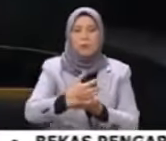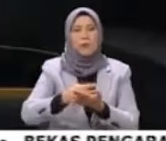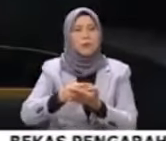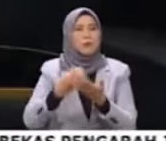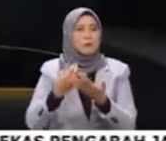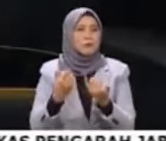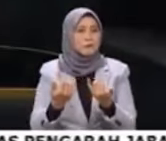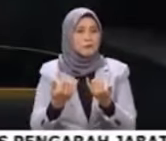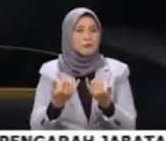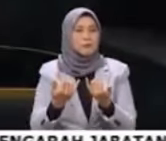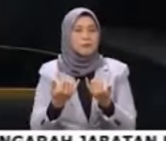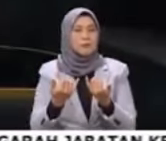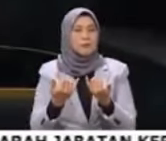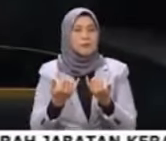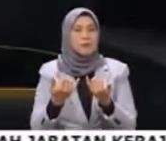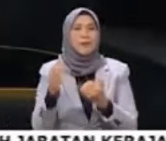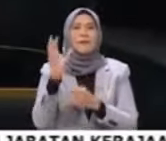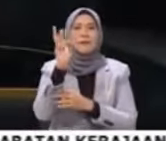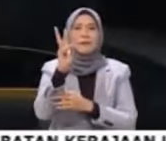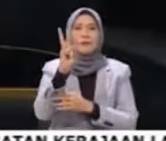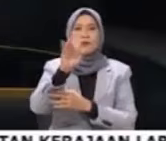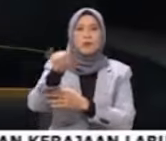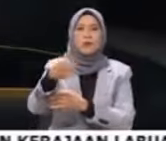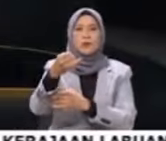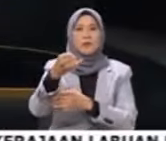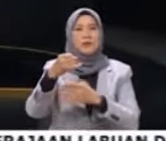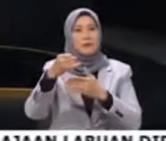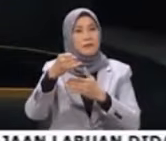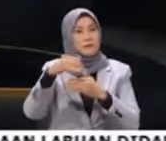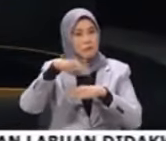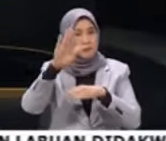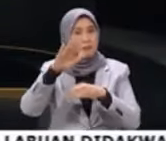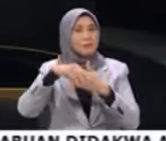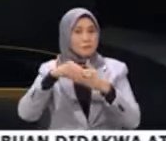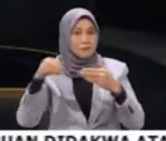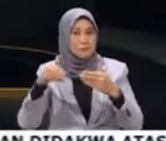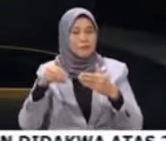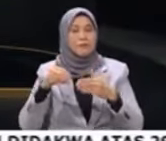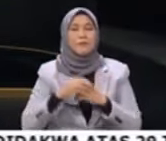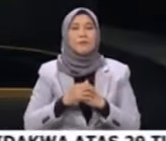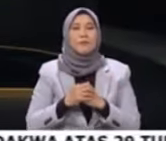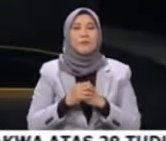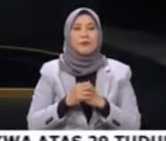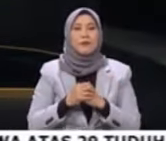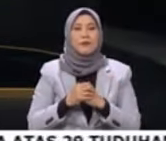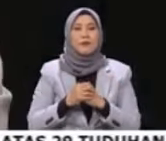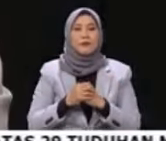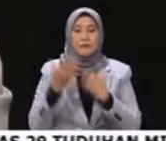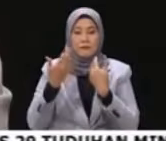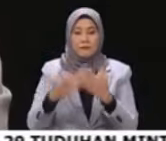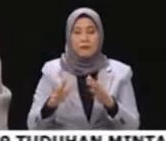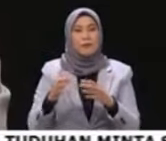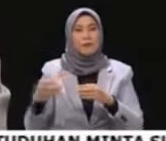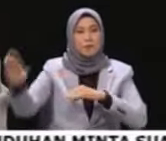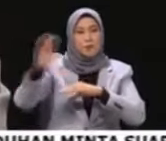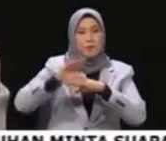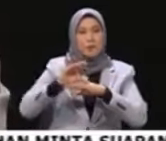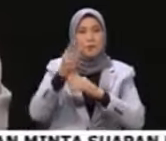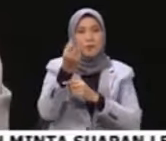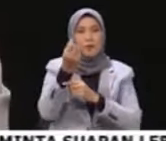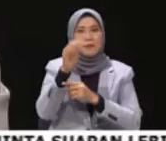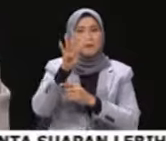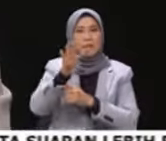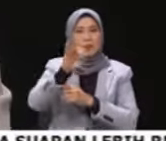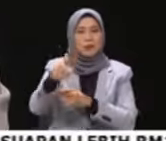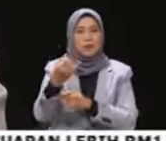modal kita pada peringkat awalnya ialah sebanyak 6 juta lebih. Dan Selepas daripada itu, dapat ditopak lagi sebanyak 4